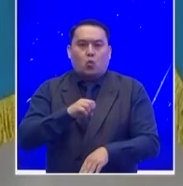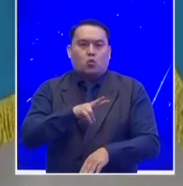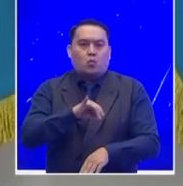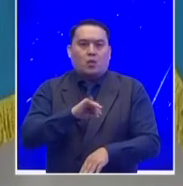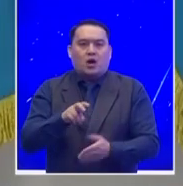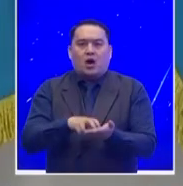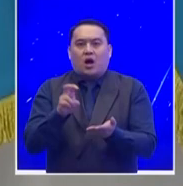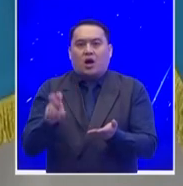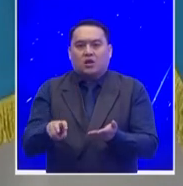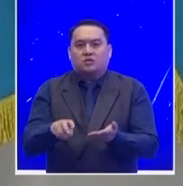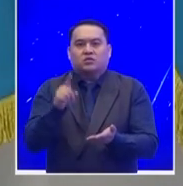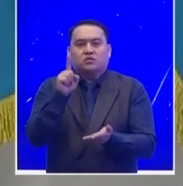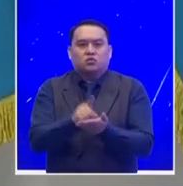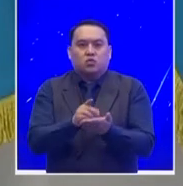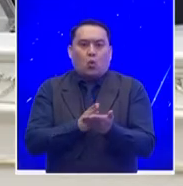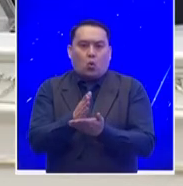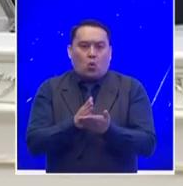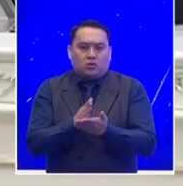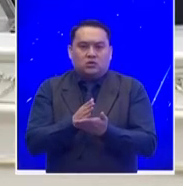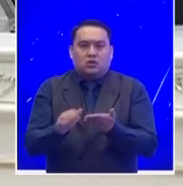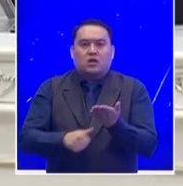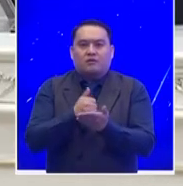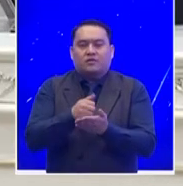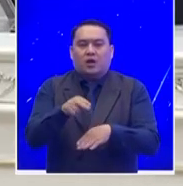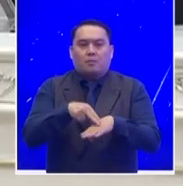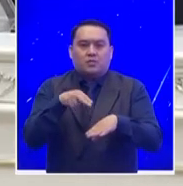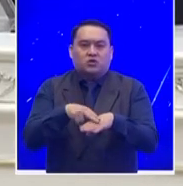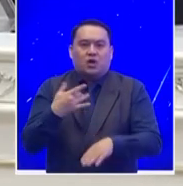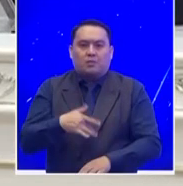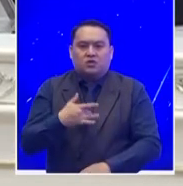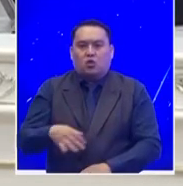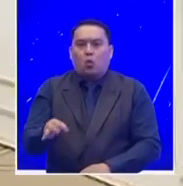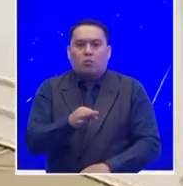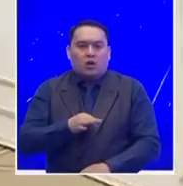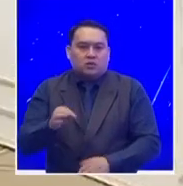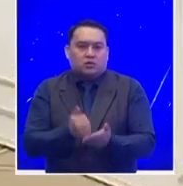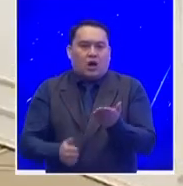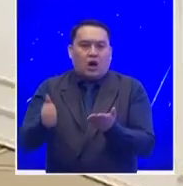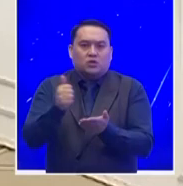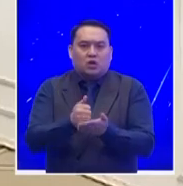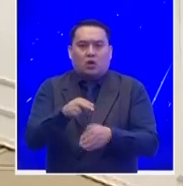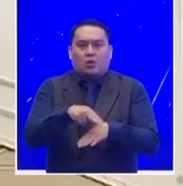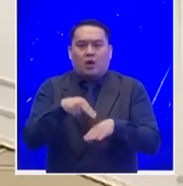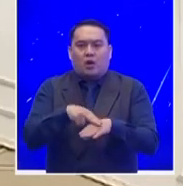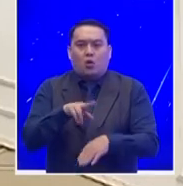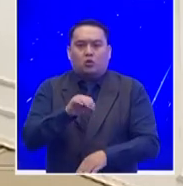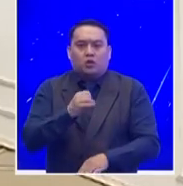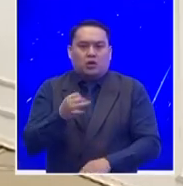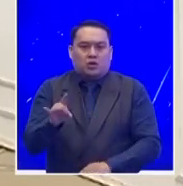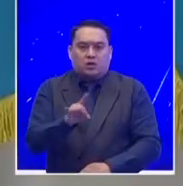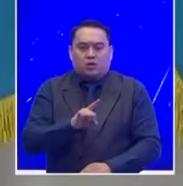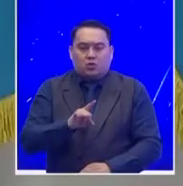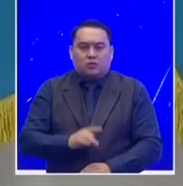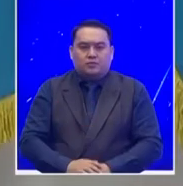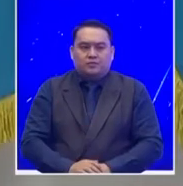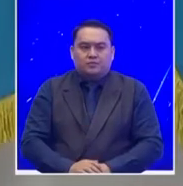Тургумбаеву освободить от занимаемых должностей начальника департамента полиции Жамбылской области, начальника отдела полиции Кордайского района. Призывающих